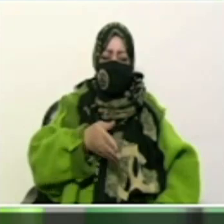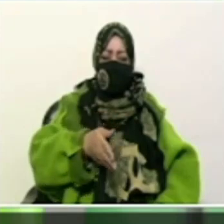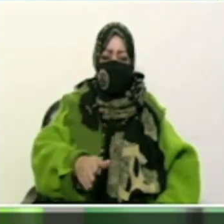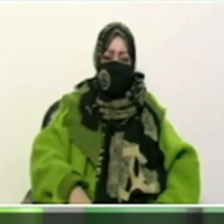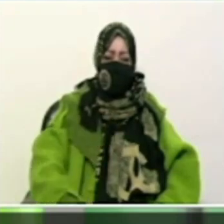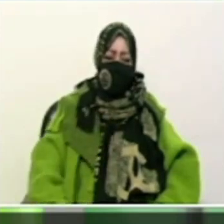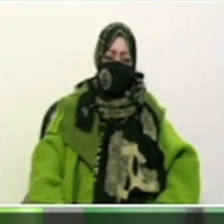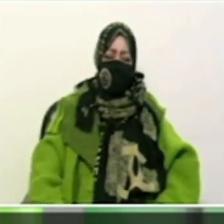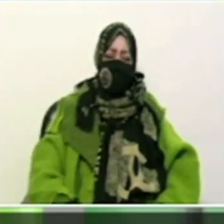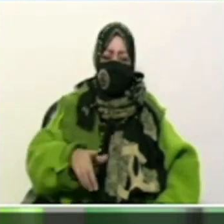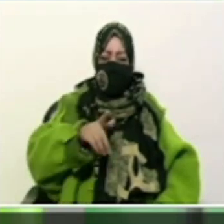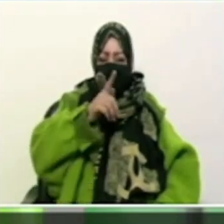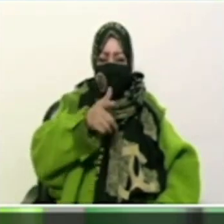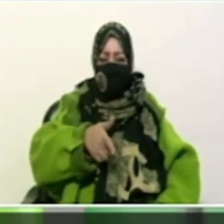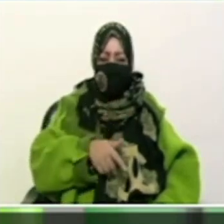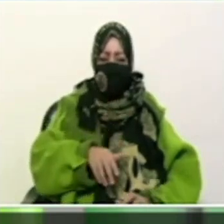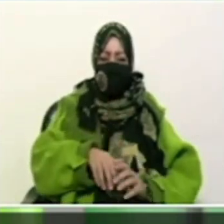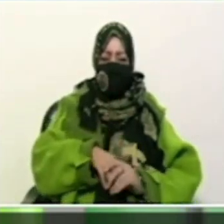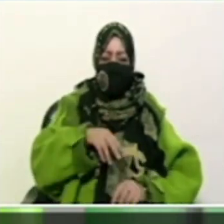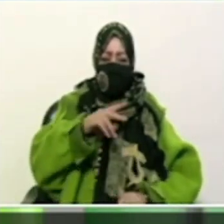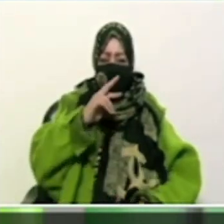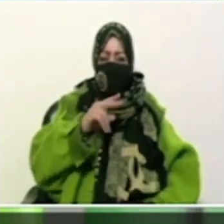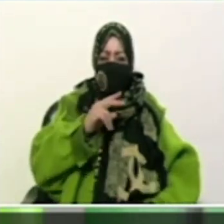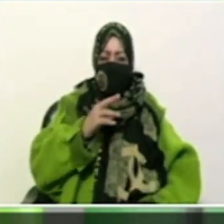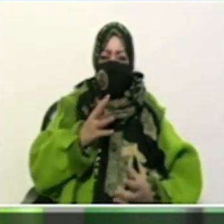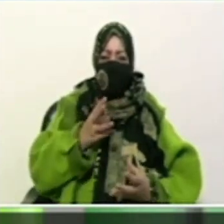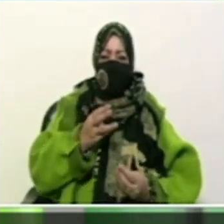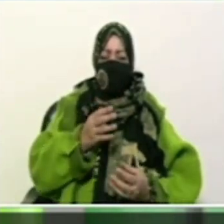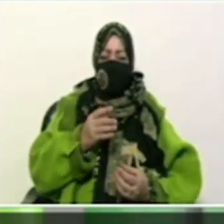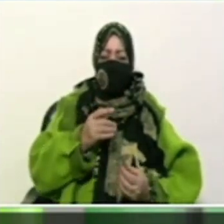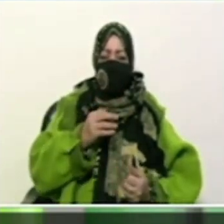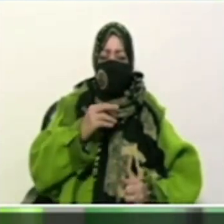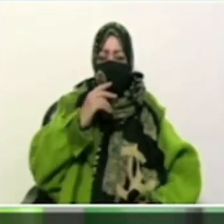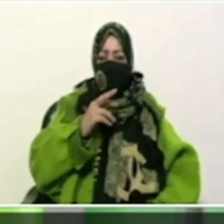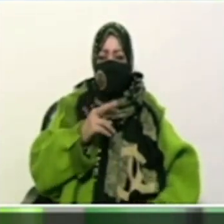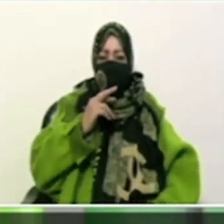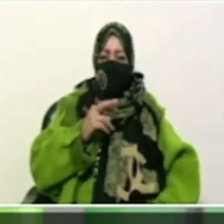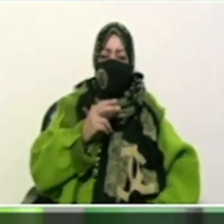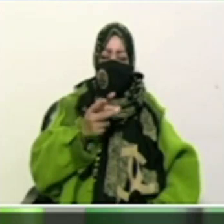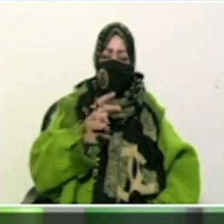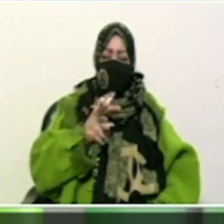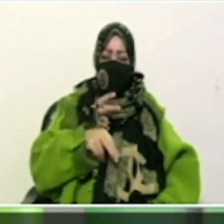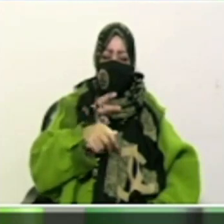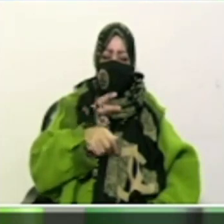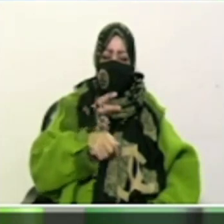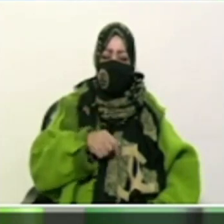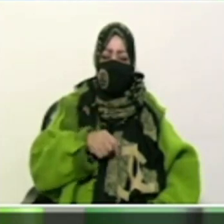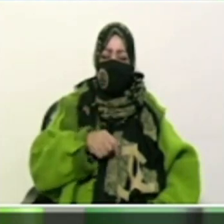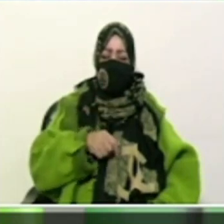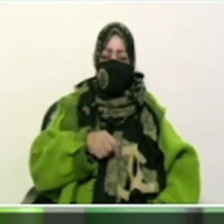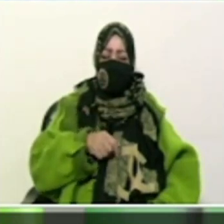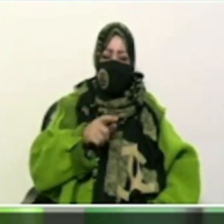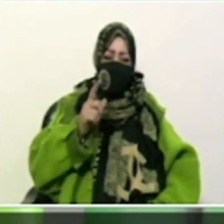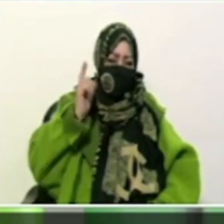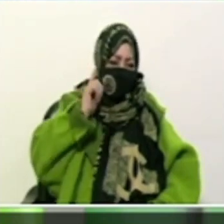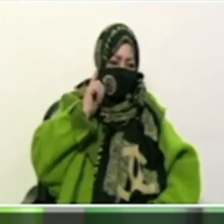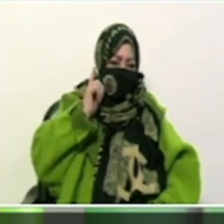سمعت أن الشخص لم يذكر الله كثيرا يعني يستجاب له الدعوة،